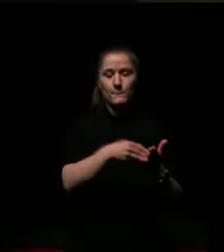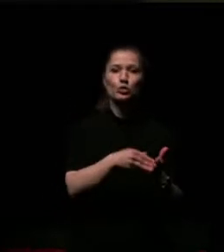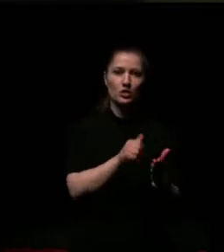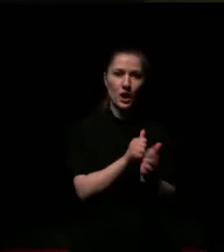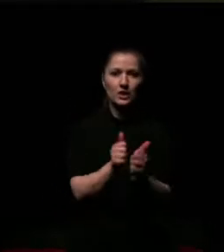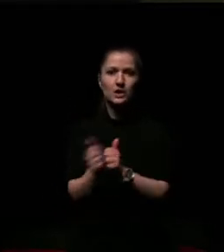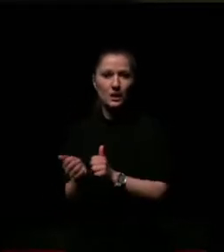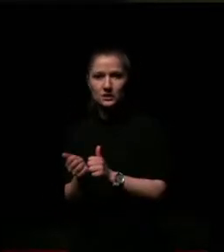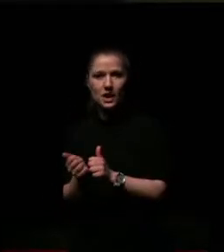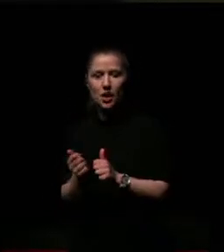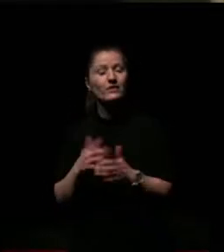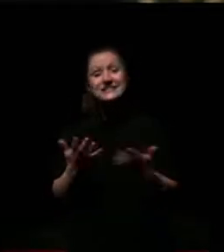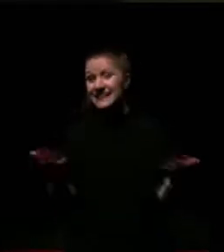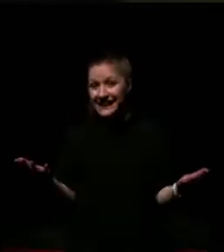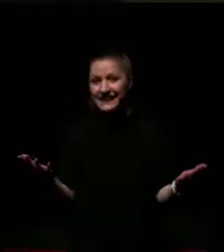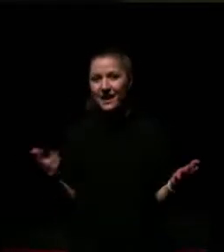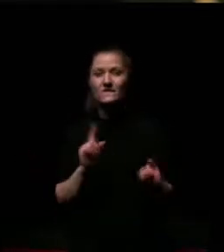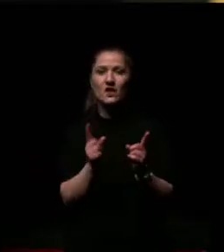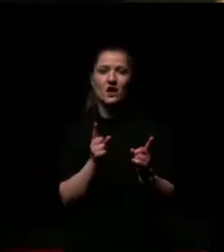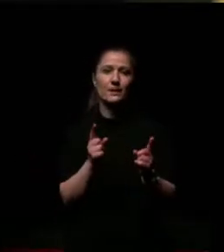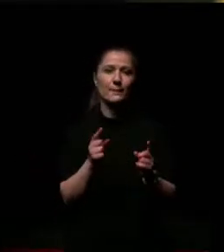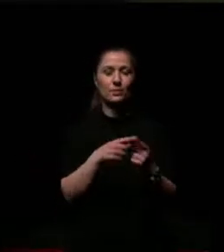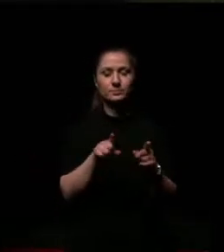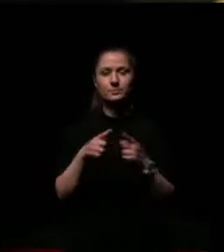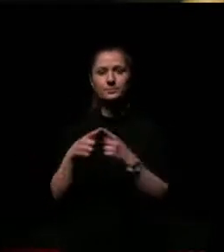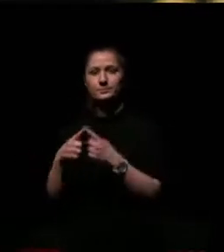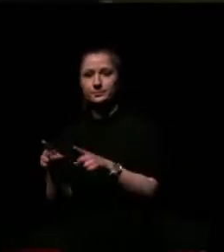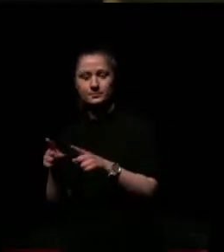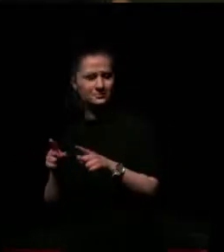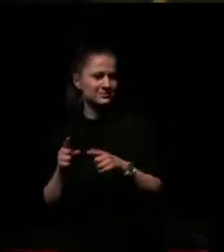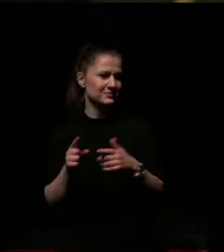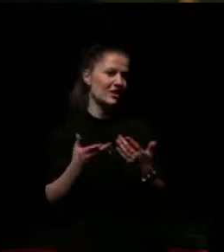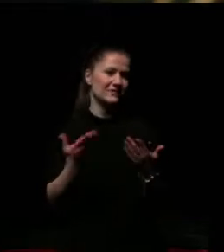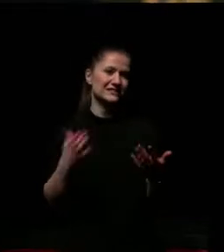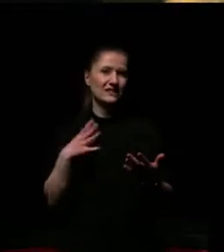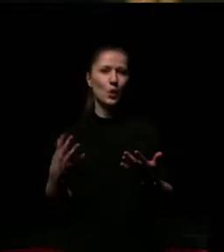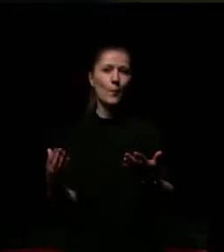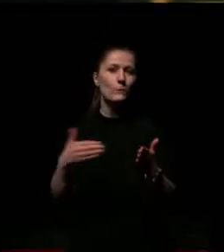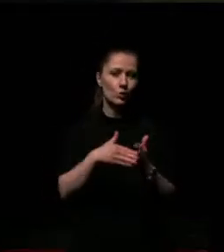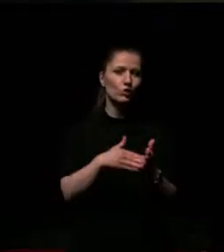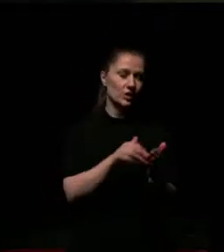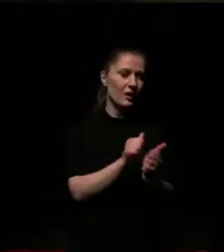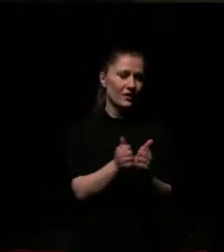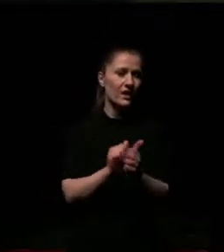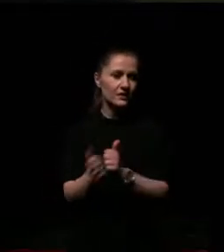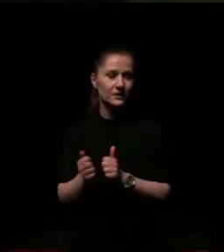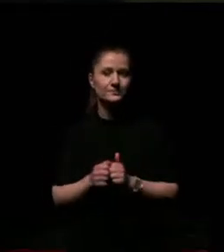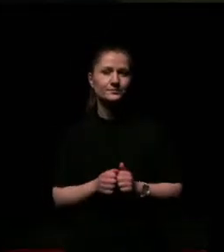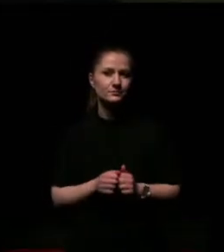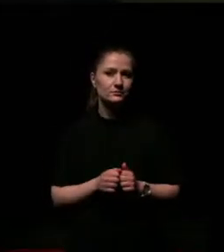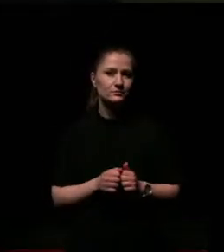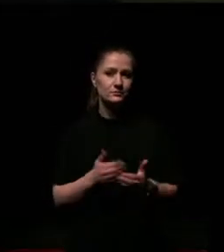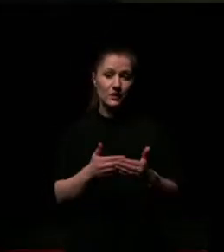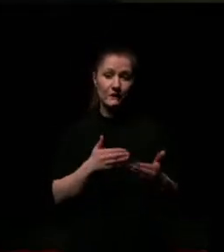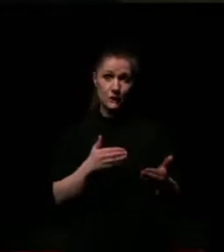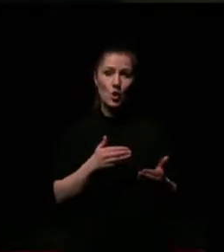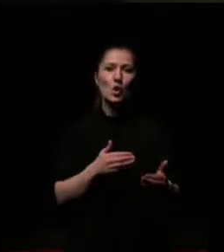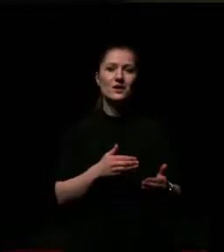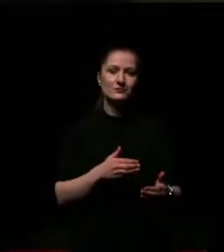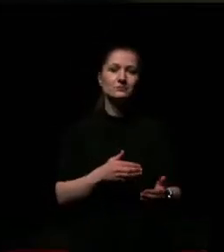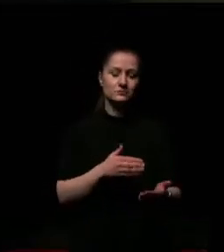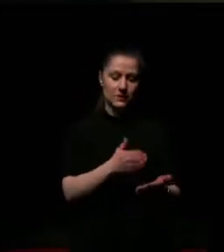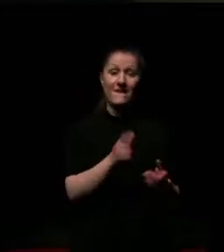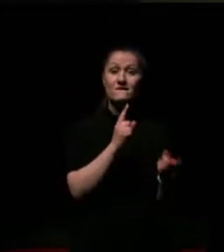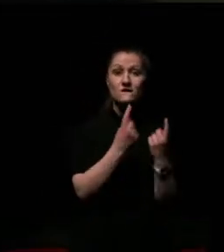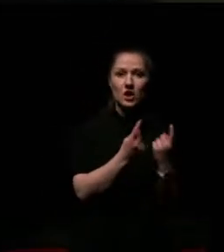et valg mellom ulike dersom det skulle komme noen motkandidater. Før vi går til selve valget av enkeltpersoner, så vil jeg be